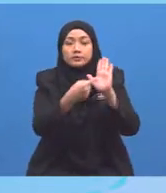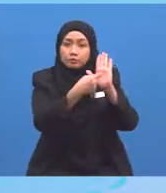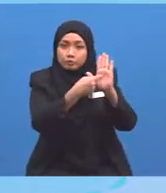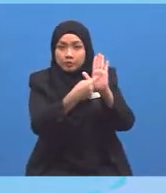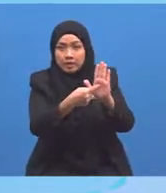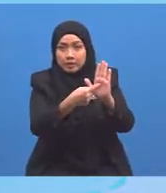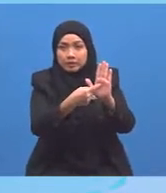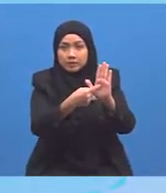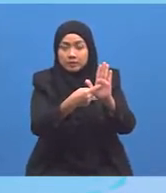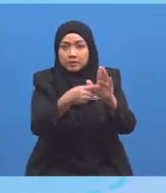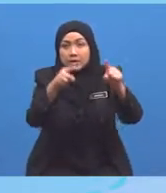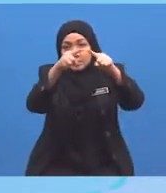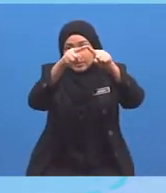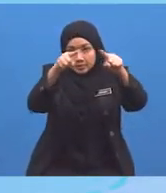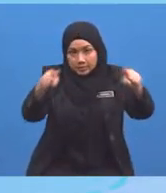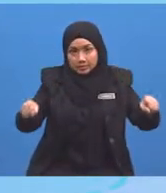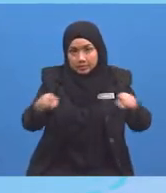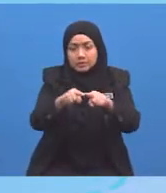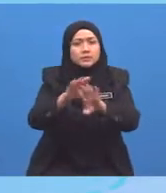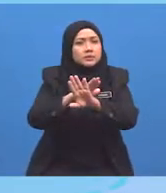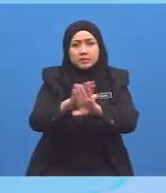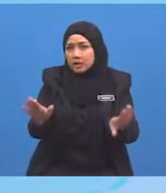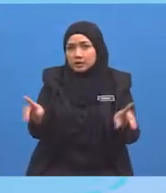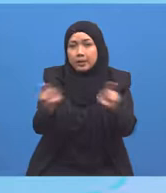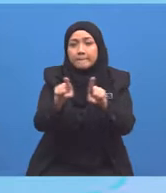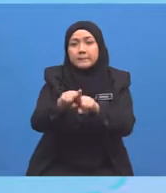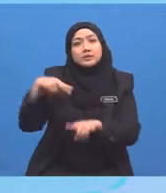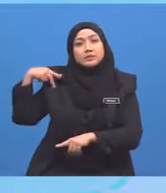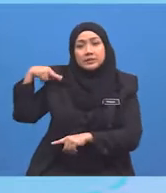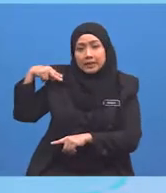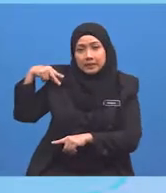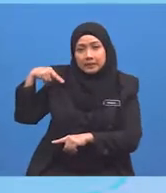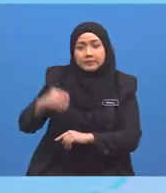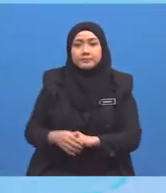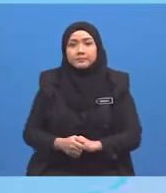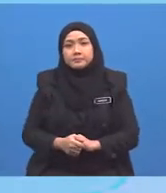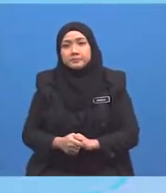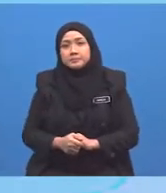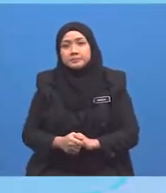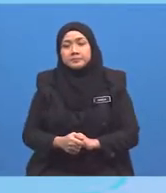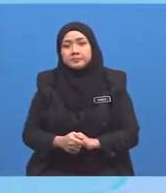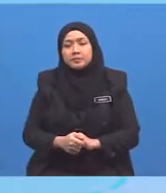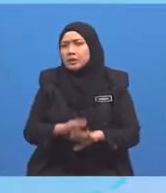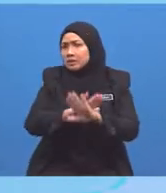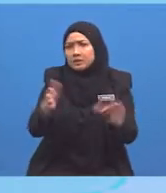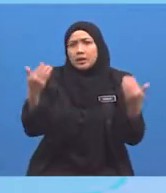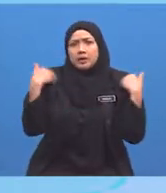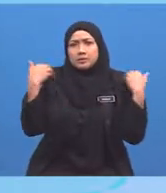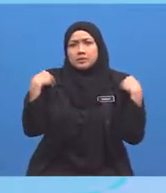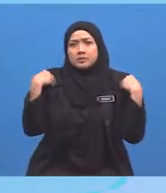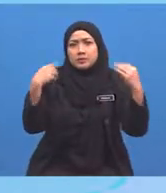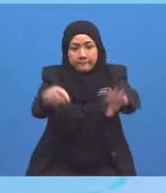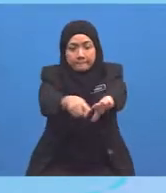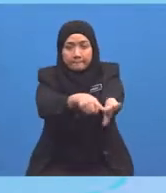dan dua sudut tapanya adalah sama. Ini pula jenis segitiga